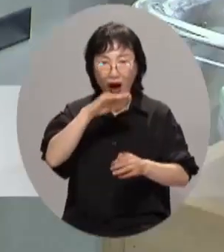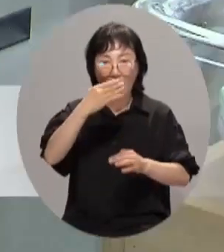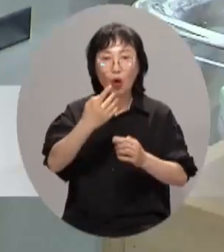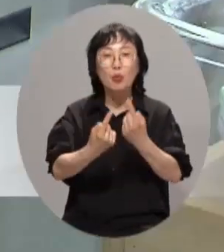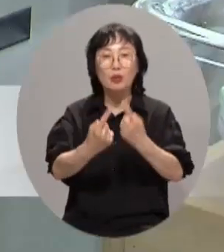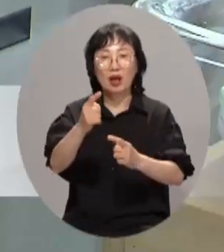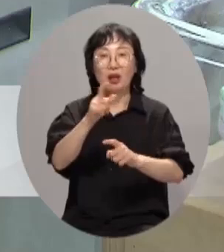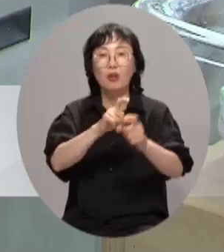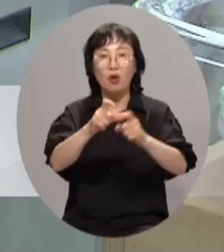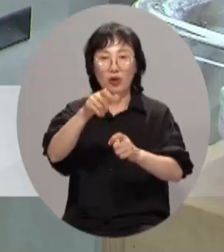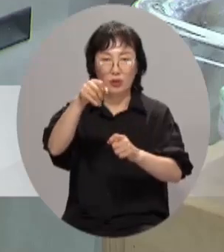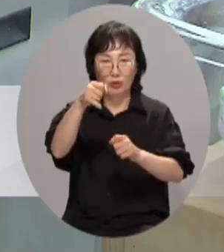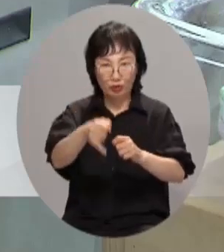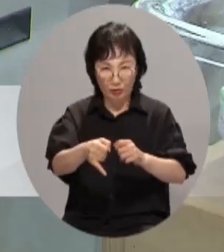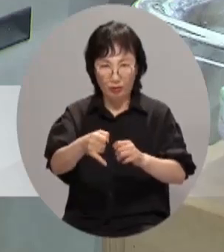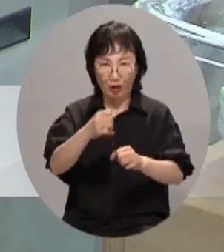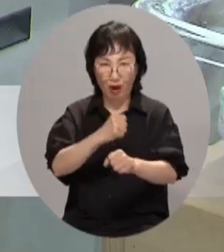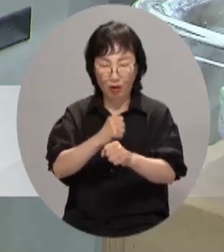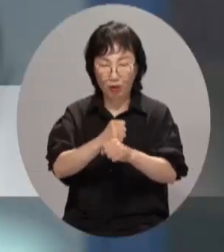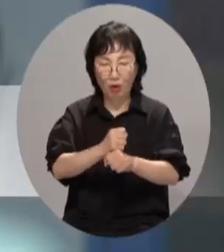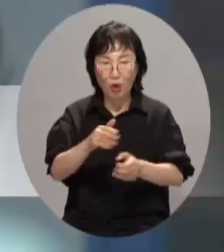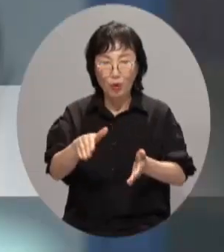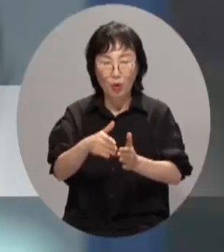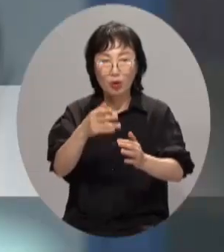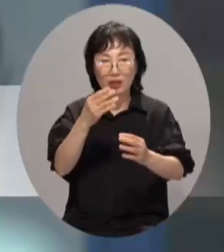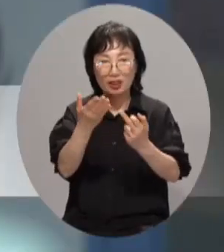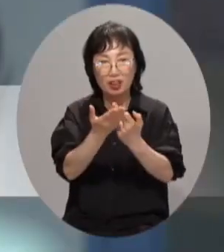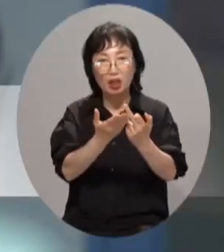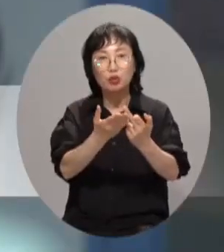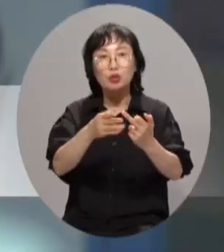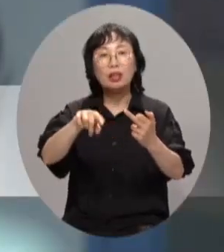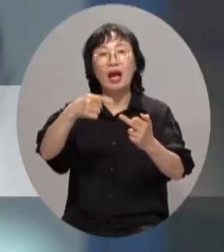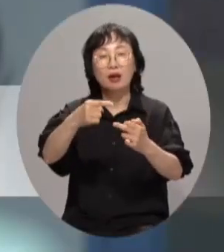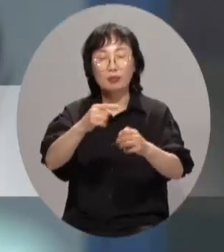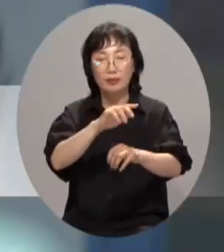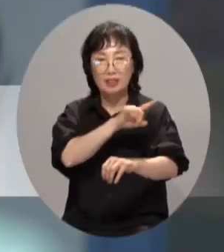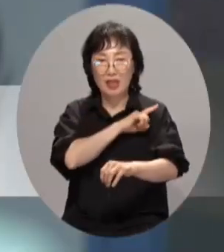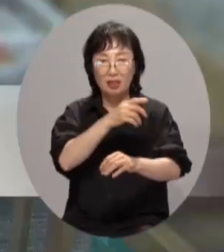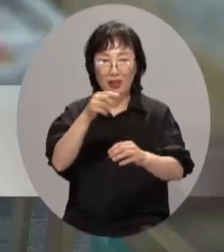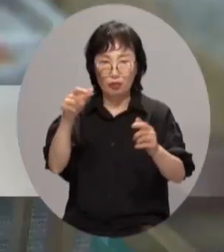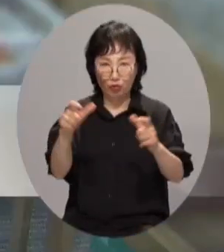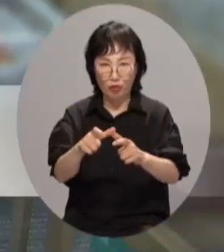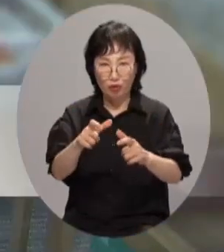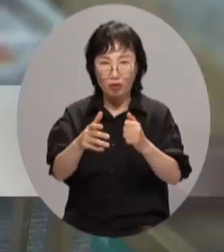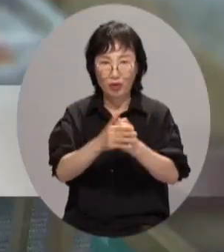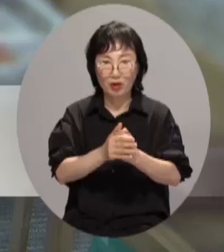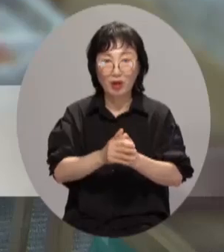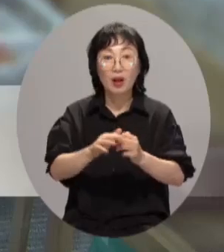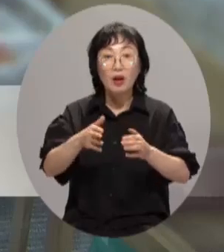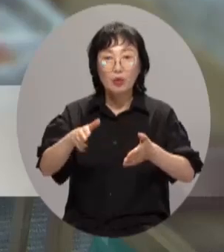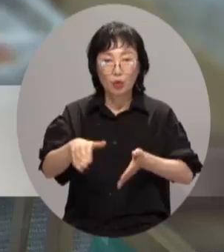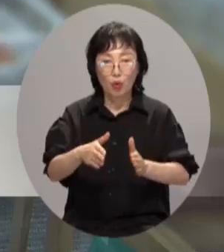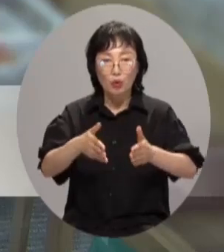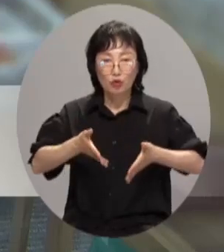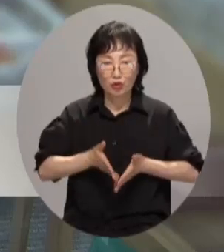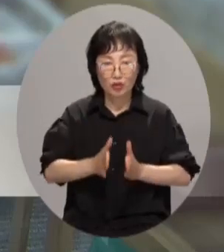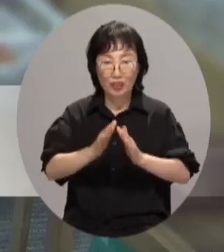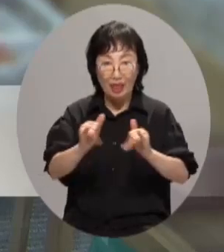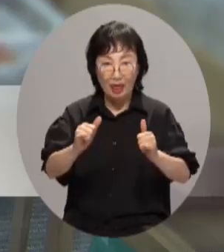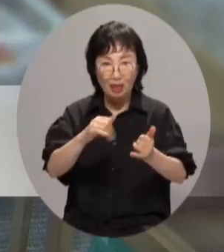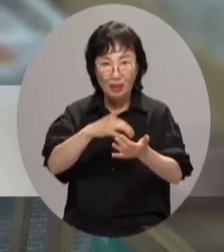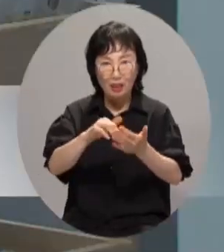적었고 도지역 가운데 제주 다음으로 적었습니다. 인구 1,000명당 출생아 수인 조출생률이